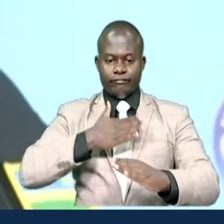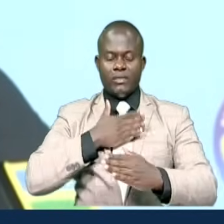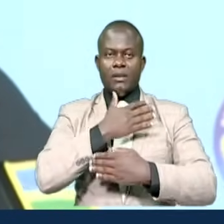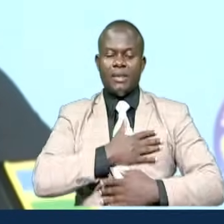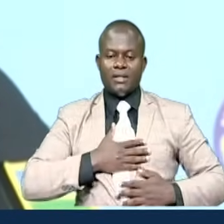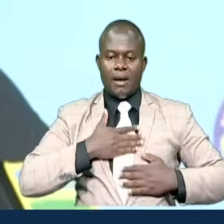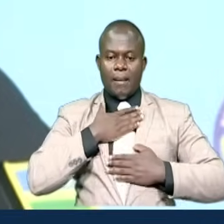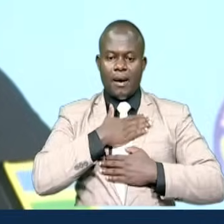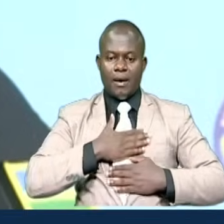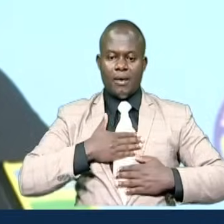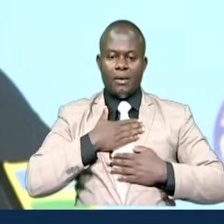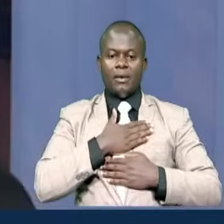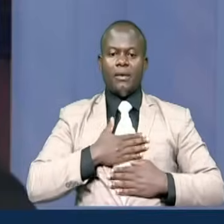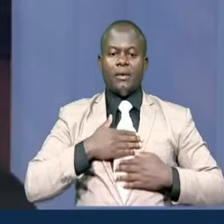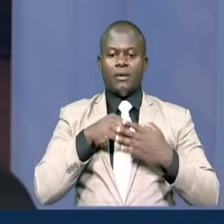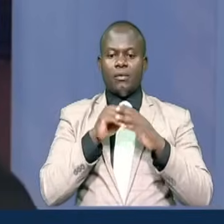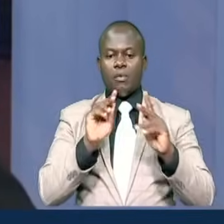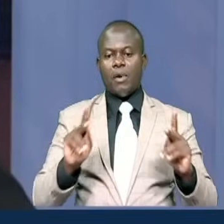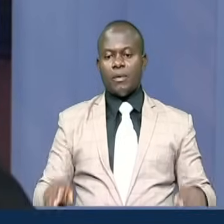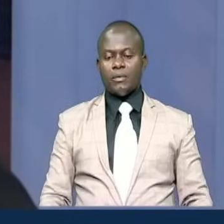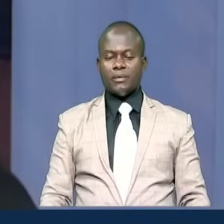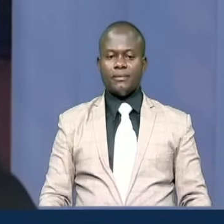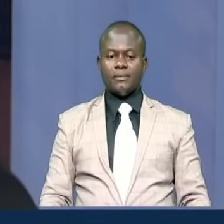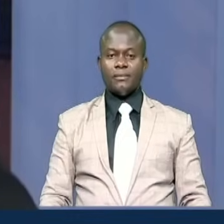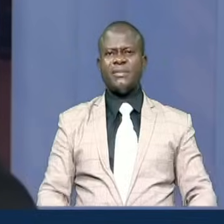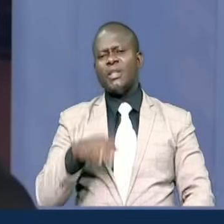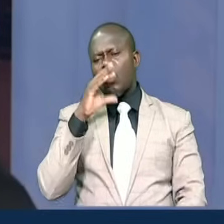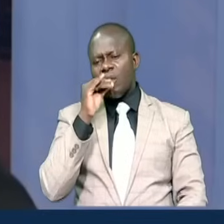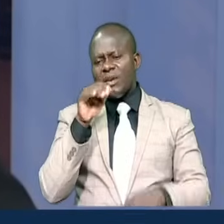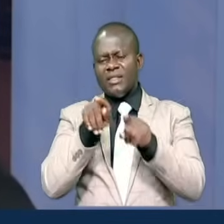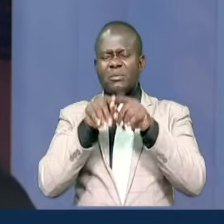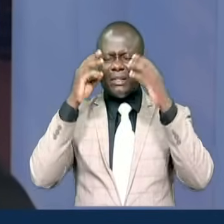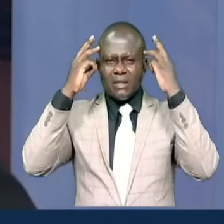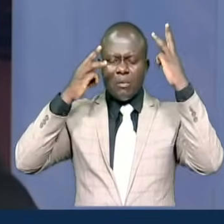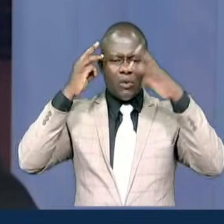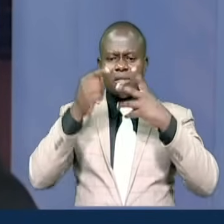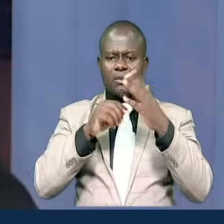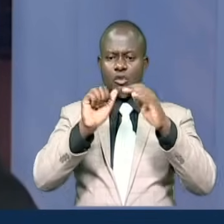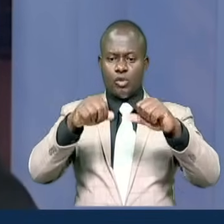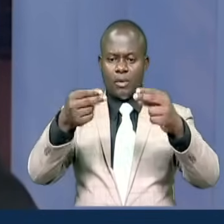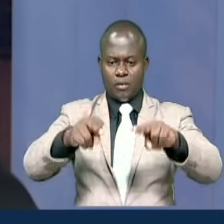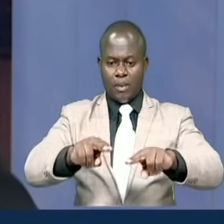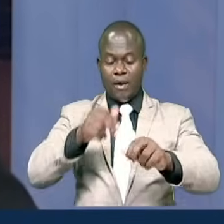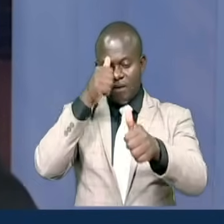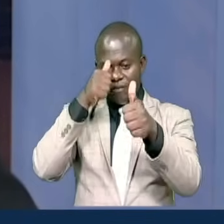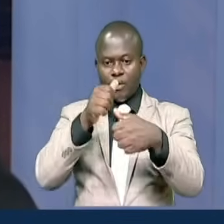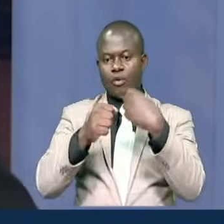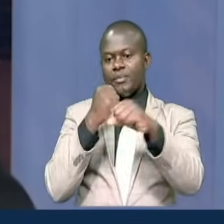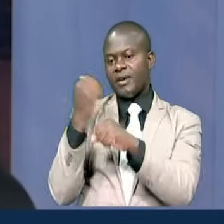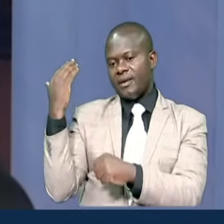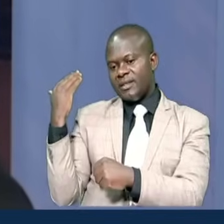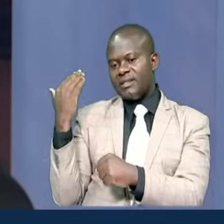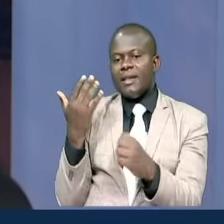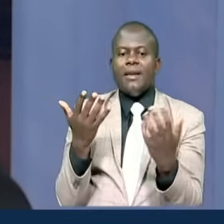basabane, mwituze no mu mahoro. Uravuga bigasa nk'aho uvuga impungenge z'ibishobora kuba ugenda yenda ku myaka yatambutse. Ni